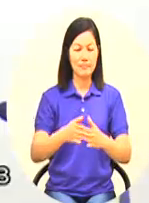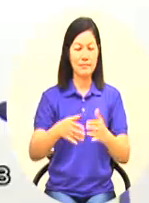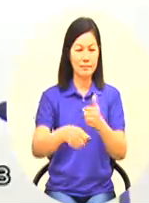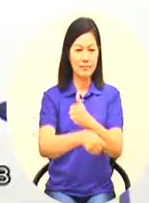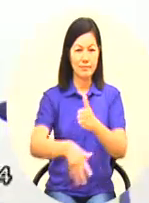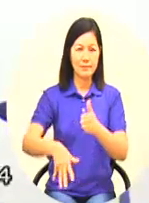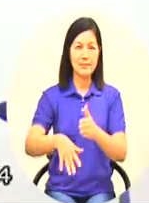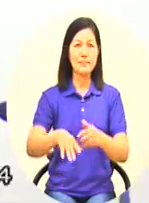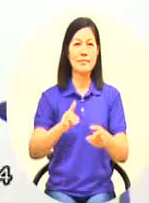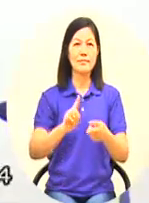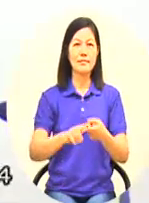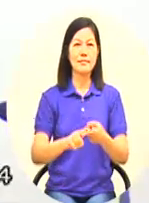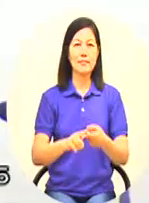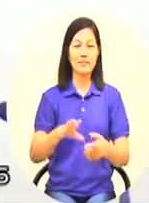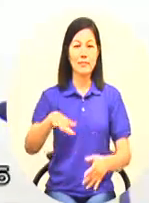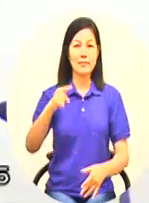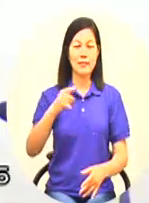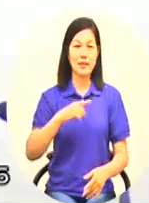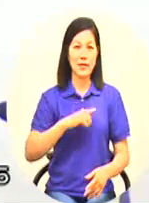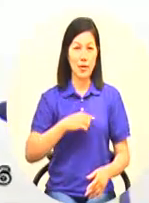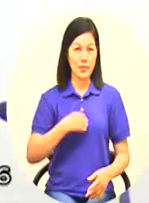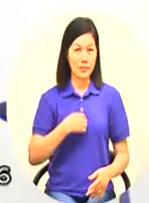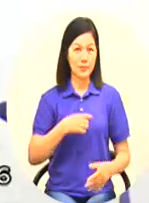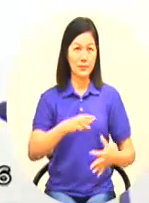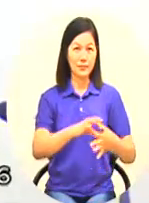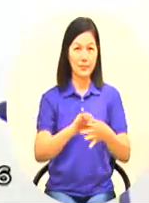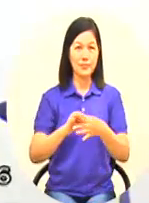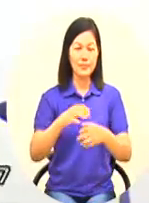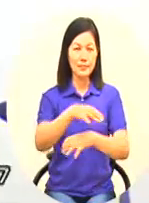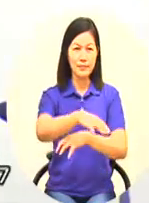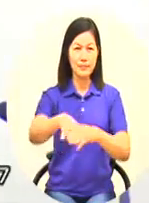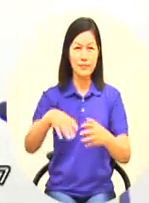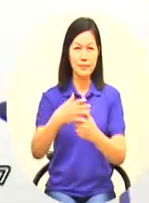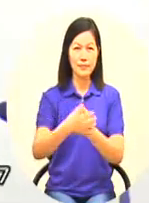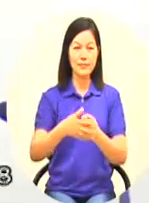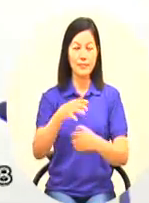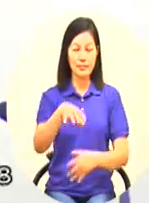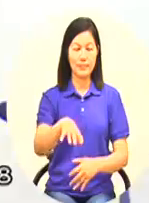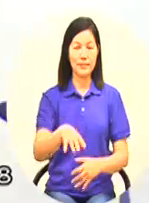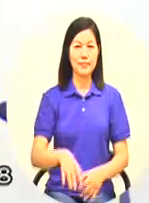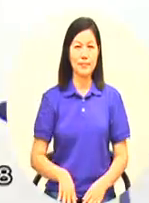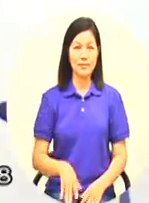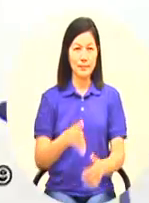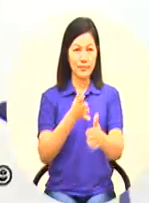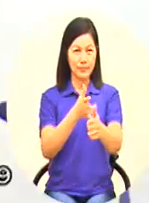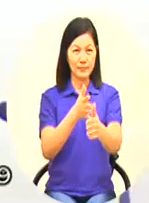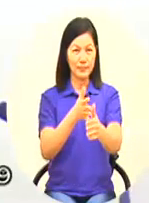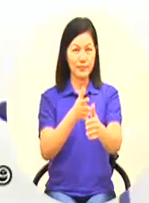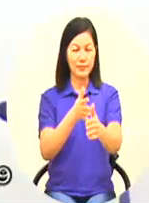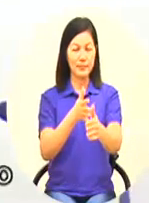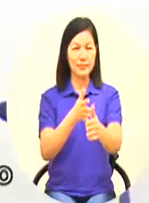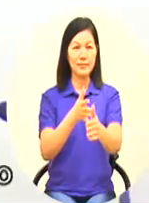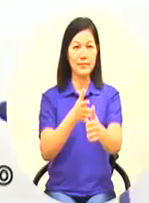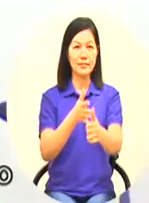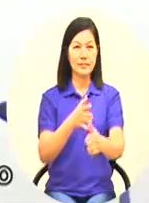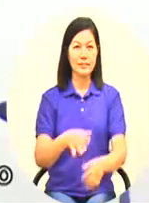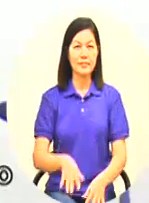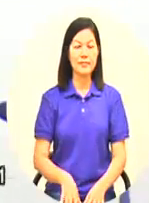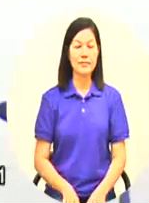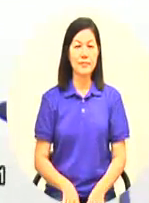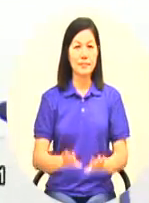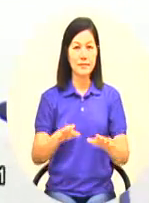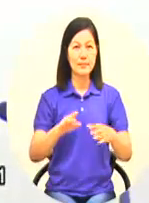今天我首先就是要来关心的是我们的环保局，那我要请教的是，请教局长，在今年